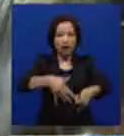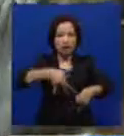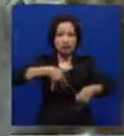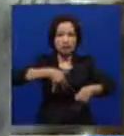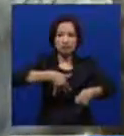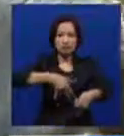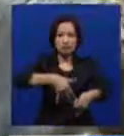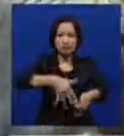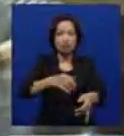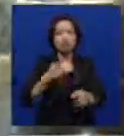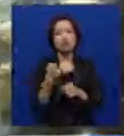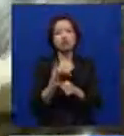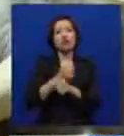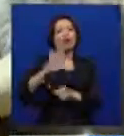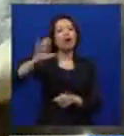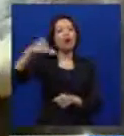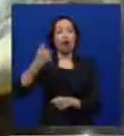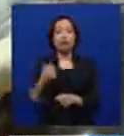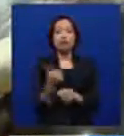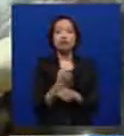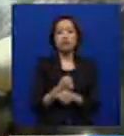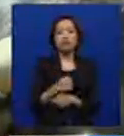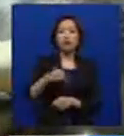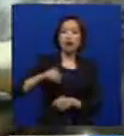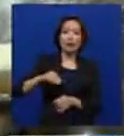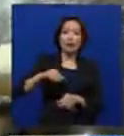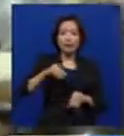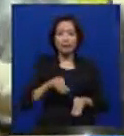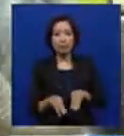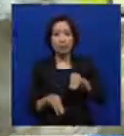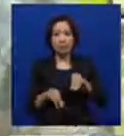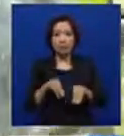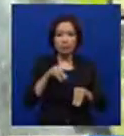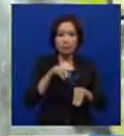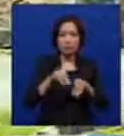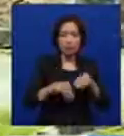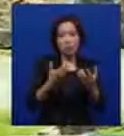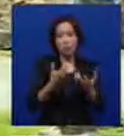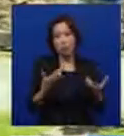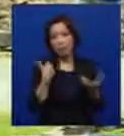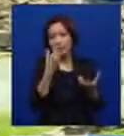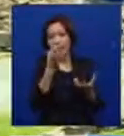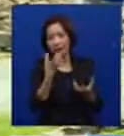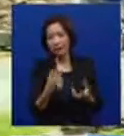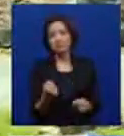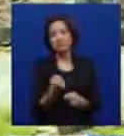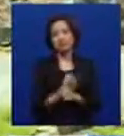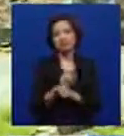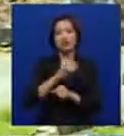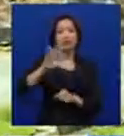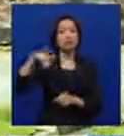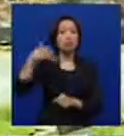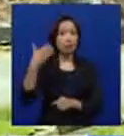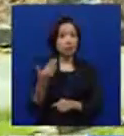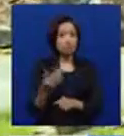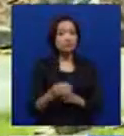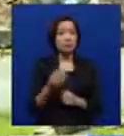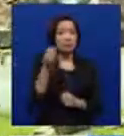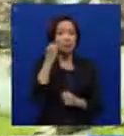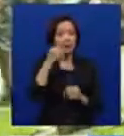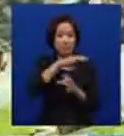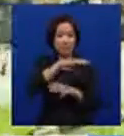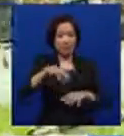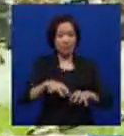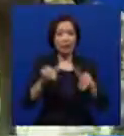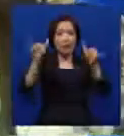กก่อนให้เขาเดินให้เขารู้จักว่าอุปกรณ์เขามีอะไรบ้าง หมู่บ้านอนุรักษ์ควายไทยจังหวัดสุพรรณบุรีนอกจากเป็